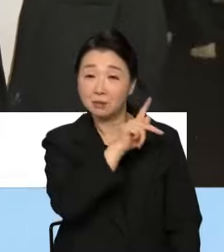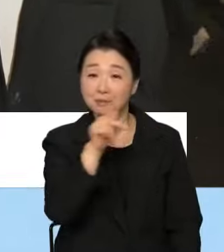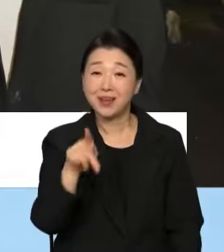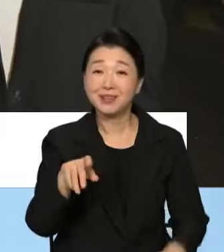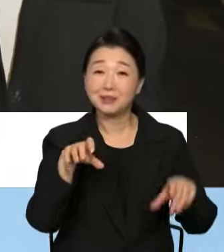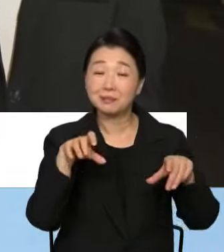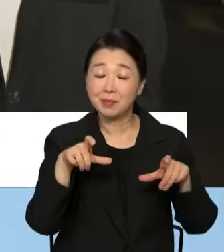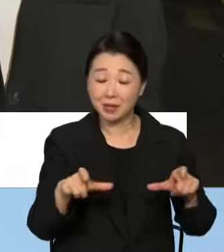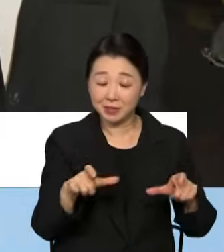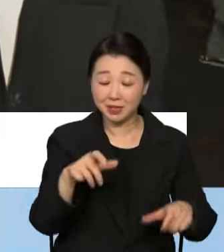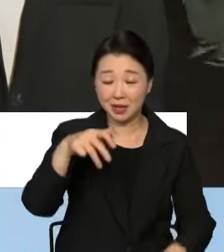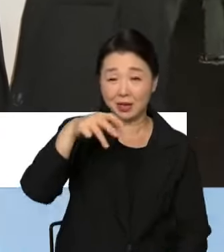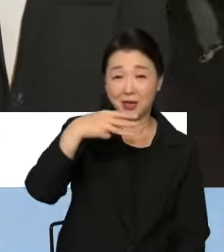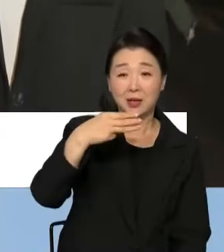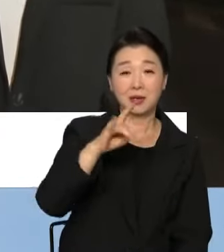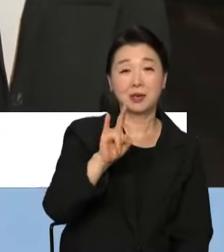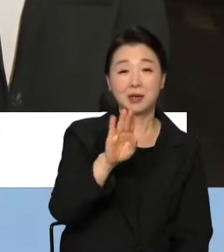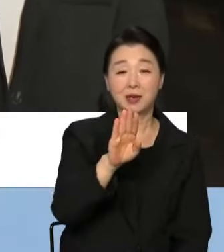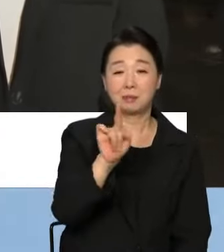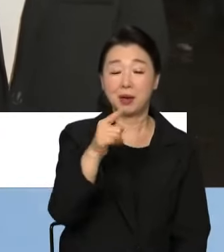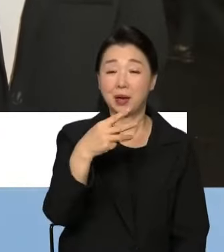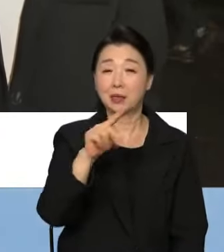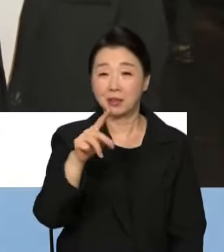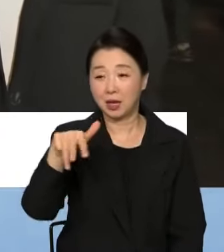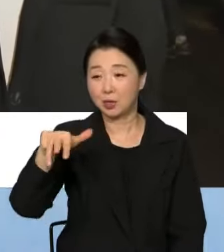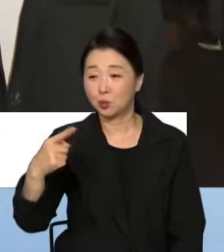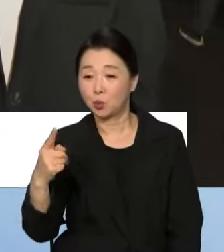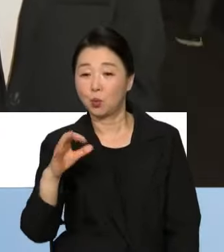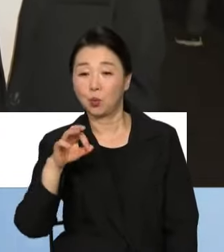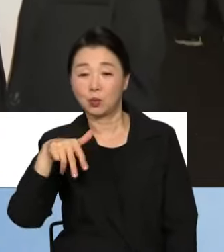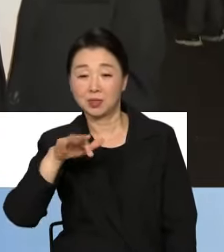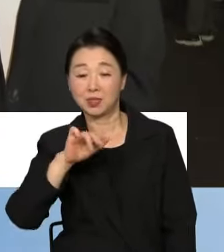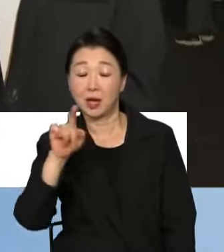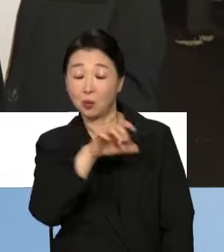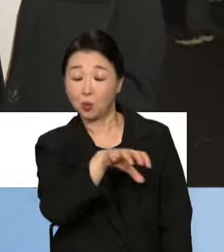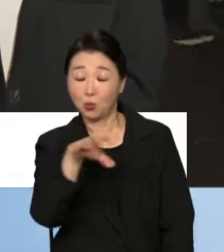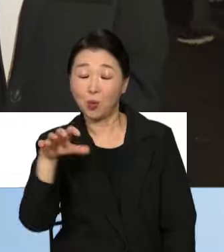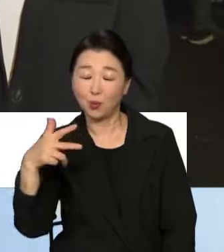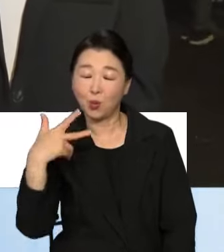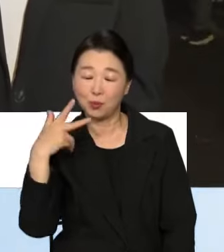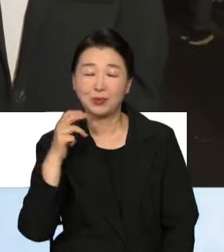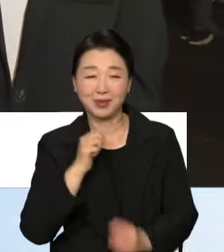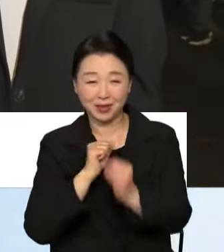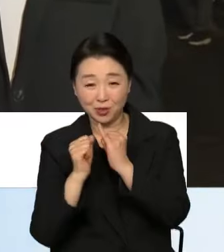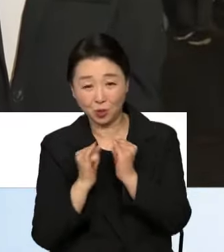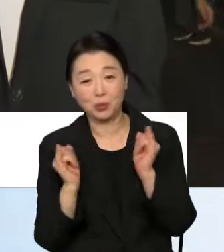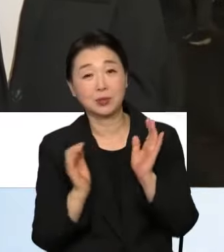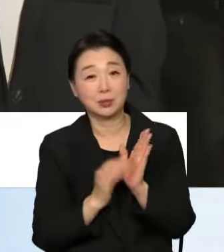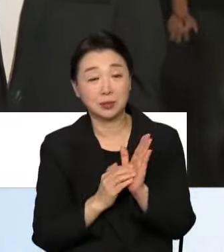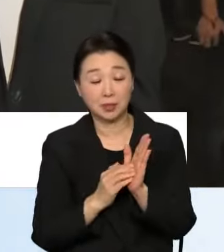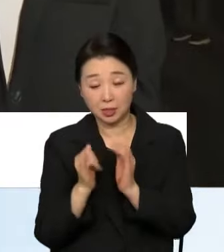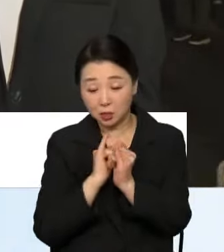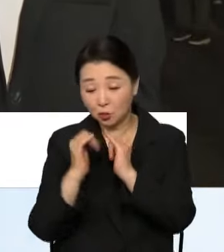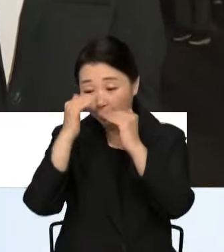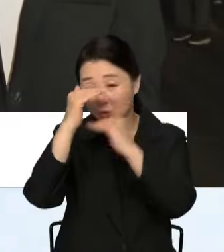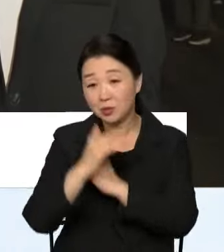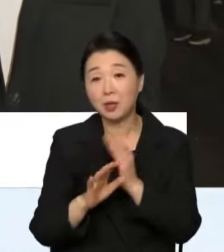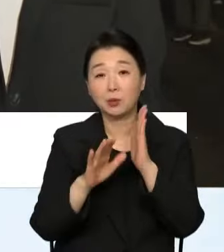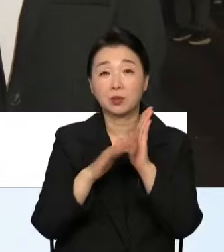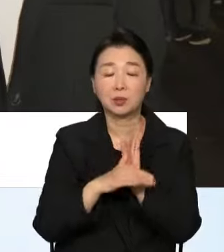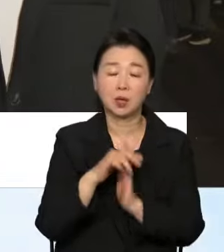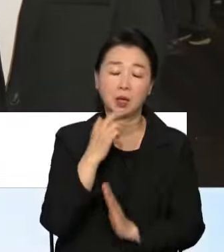네바다, 조지아 등 7개의 경합주의 라디오 방송과 인터뷰를 했는데요. 이 인터뷰에서 해리스 후보는 미국인은